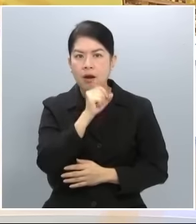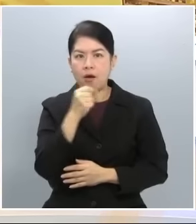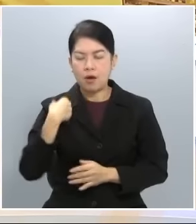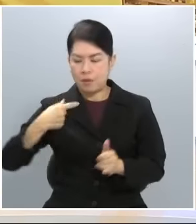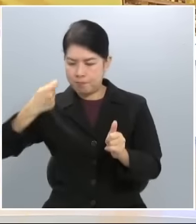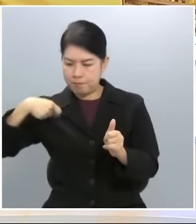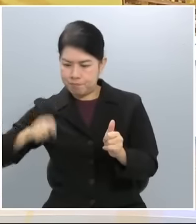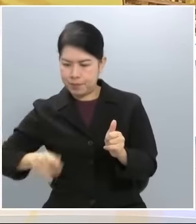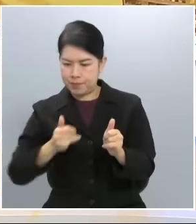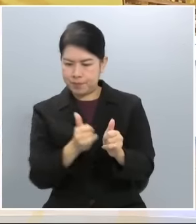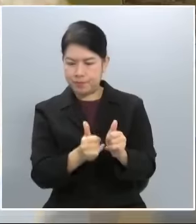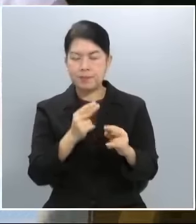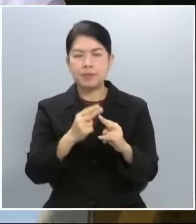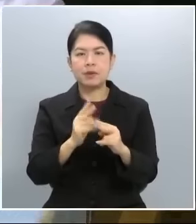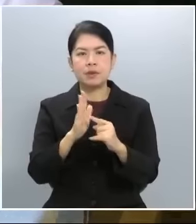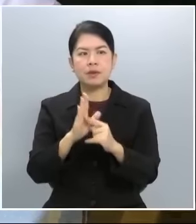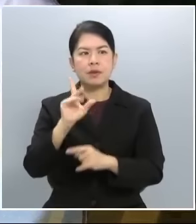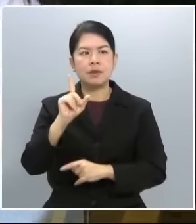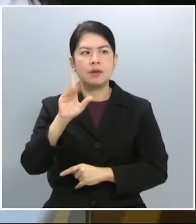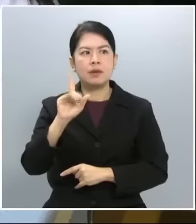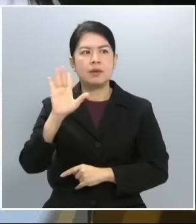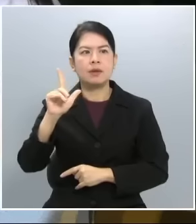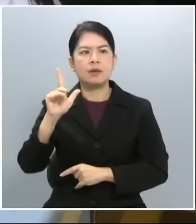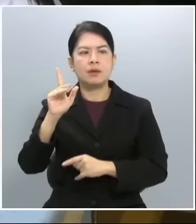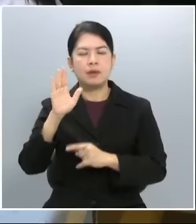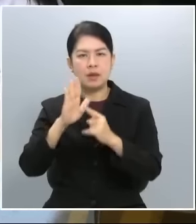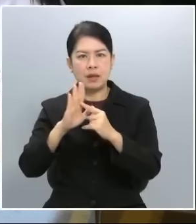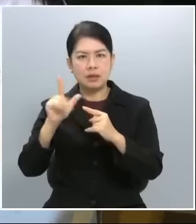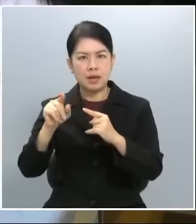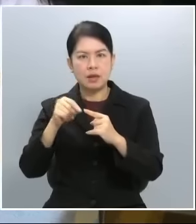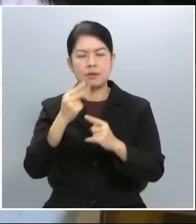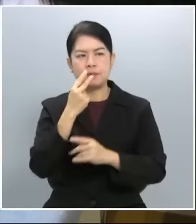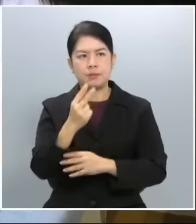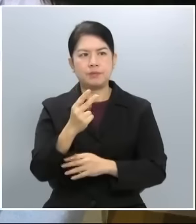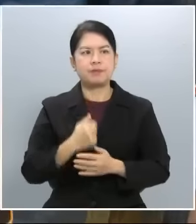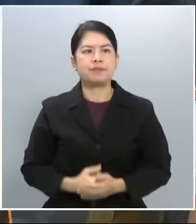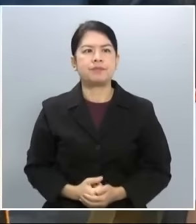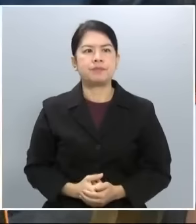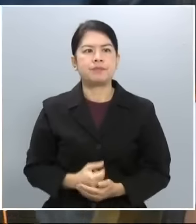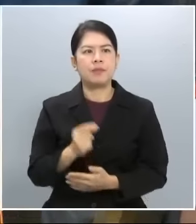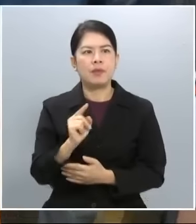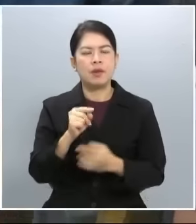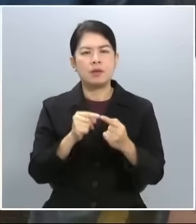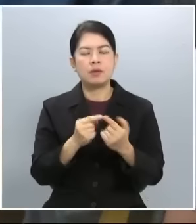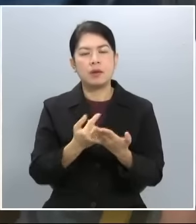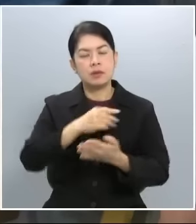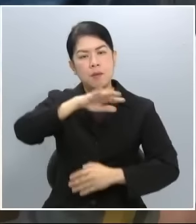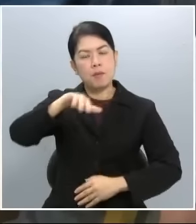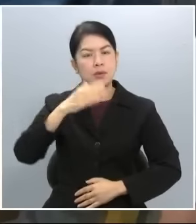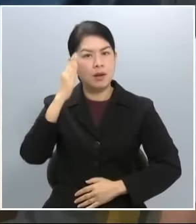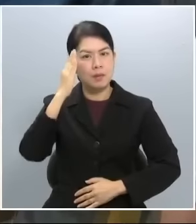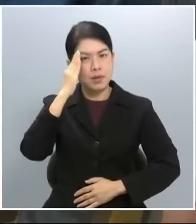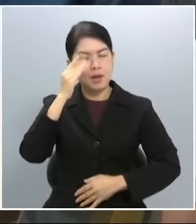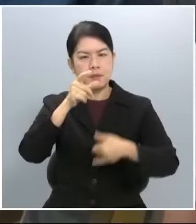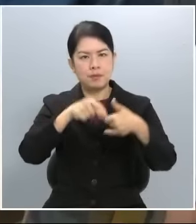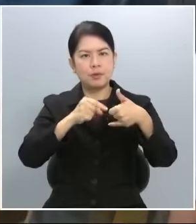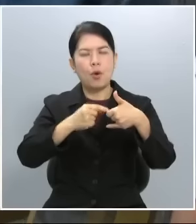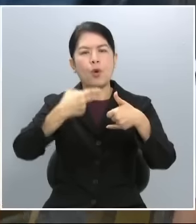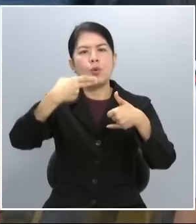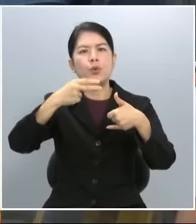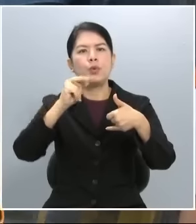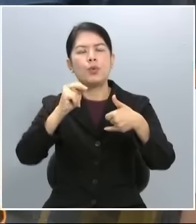แต่เมื่อวันศุกร์ที่ผ่านมาช่วงค่ำและเป็นที่ร้อนแรงกันจริงๆท่านผู้ชมอย่างที่ทราบกันหนุ่มกลาเนี่ยตั